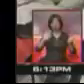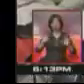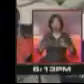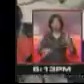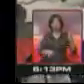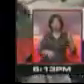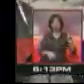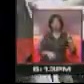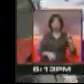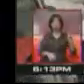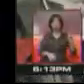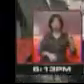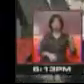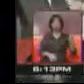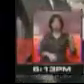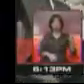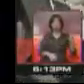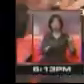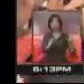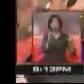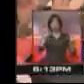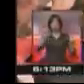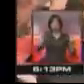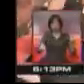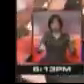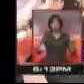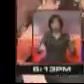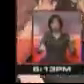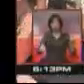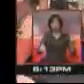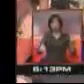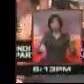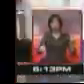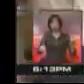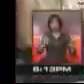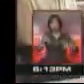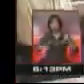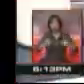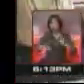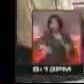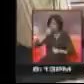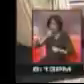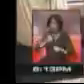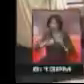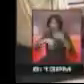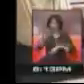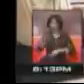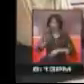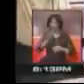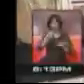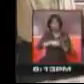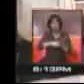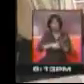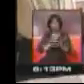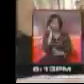Nationalist Alliance at Liberal Party. Kung sinong lulusot, magkakaalaman yan sa susunod na halalan. Mian Los Baños, News 5.